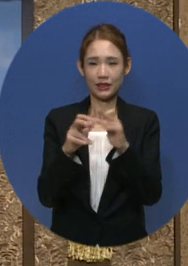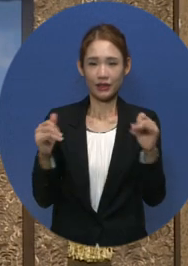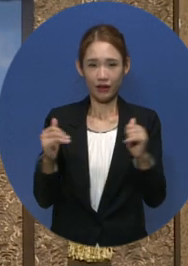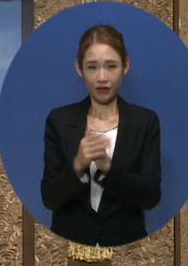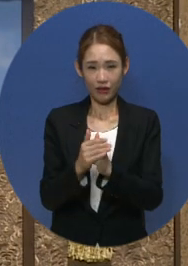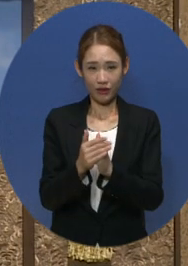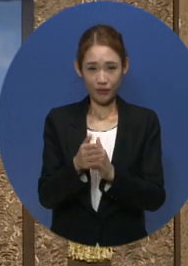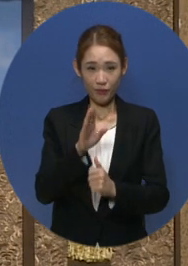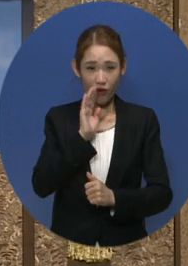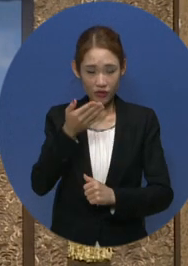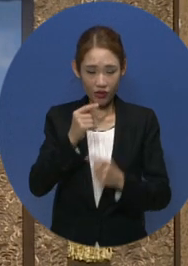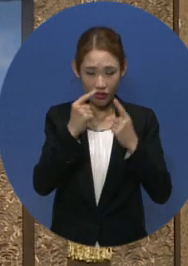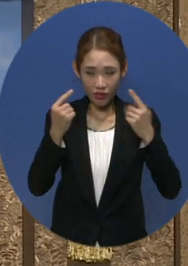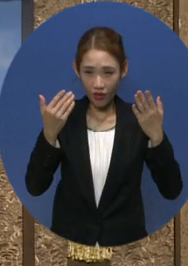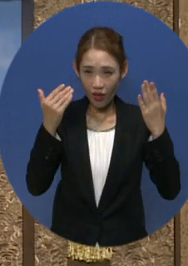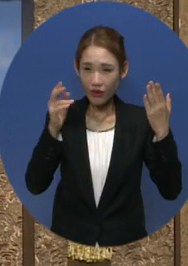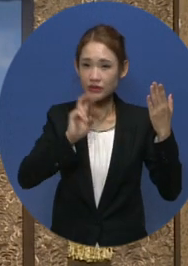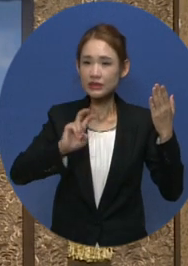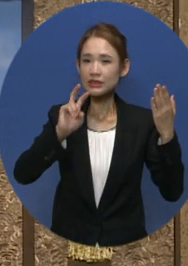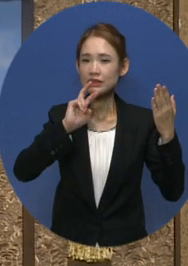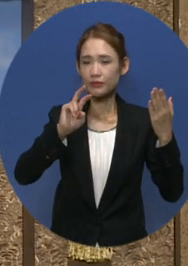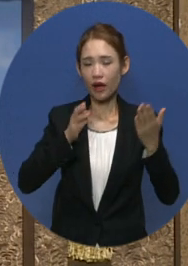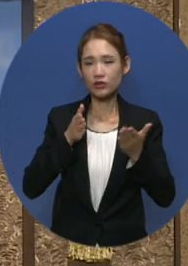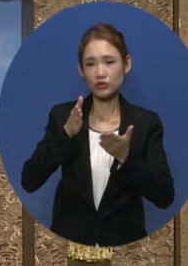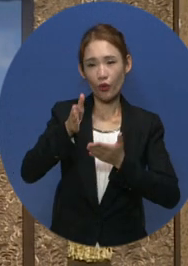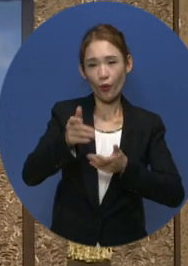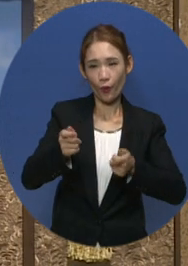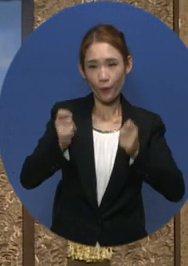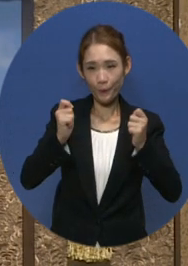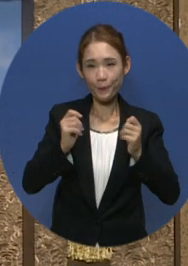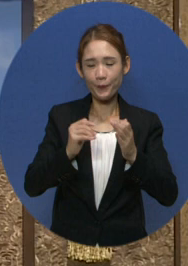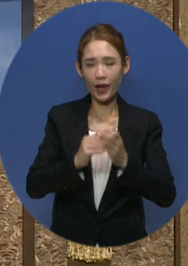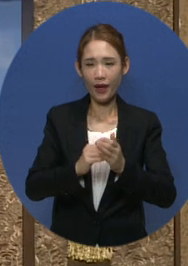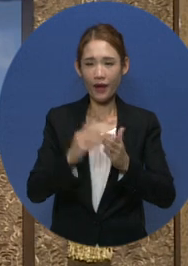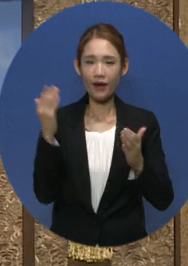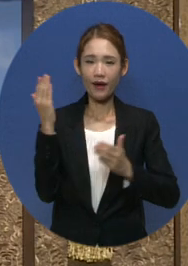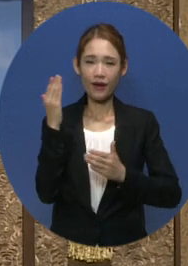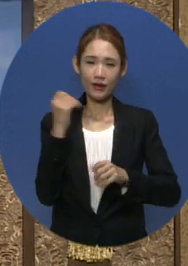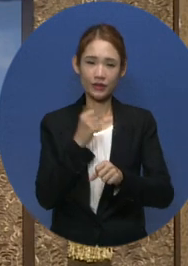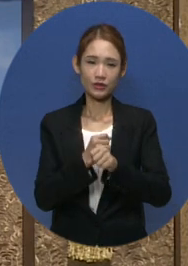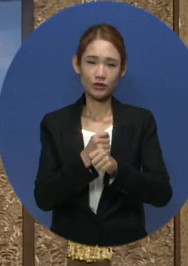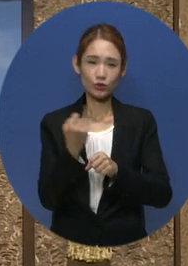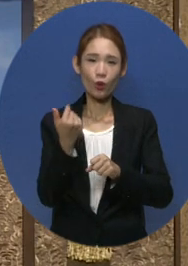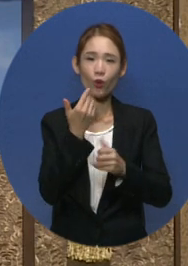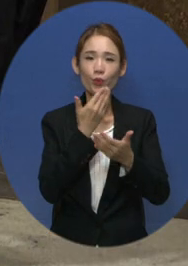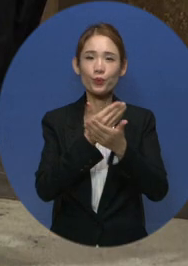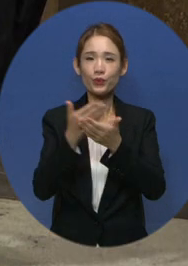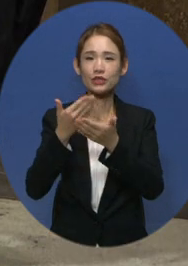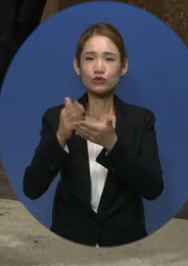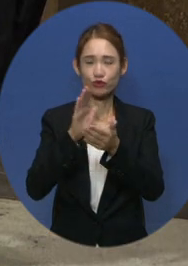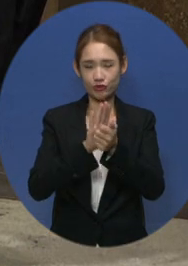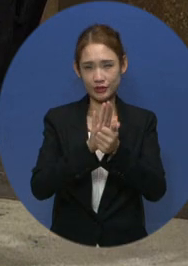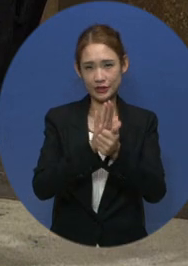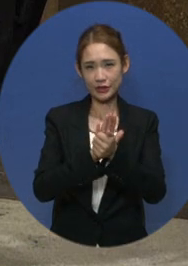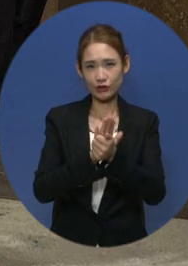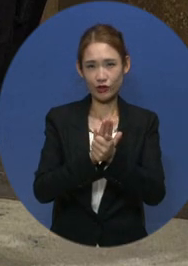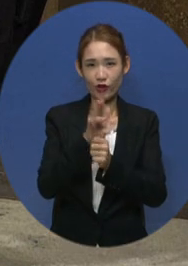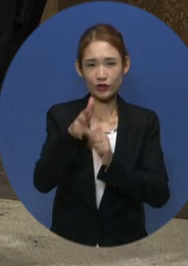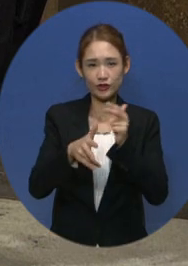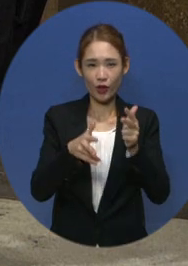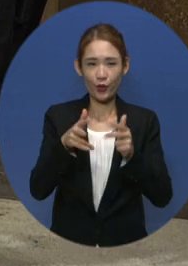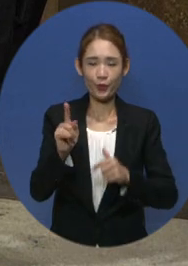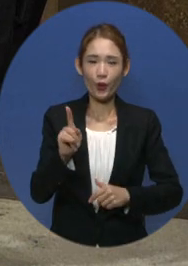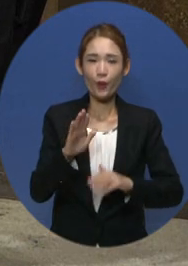대학에서 음악을 전공한 학생들로 구성되어 있습니다. 그리고 또 미술 지원 사업이 있는데요. 예. 봄이라고 하는